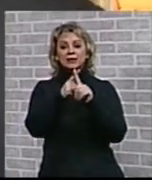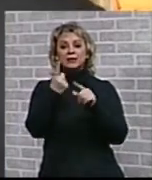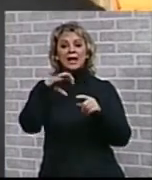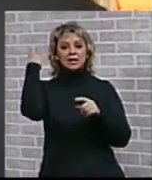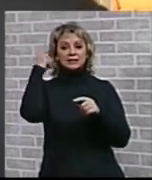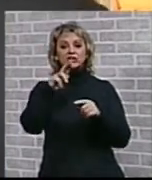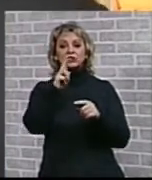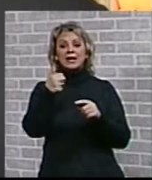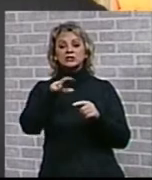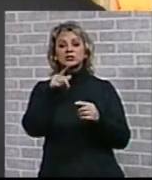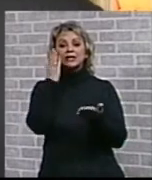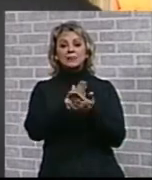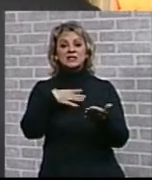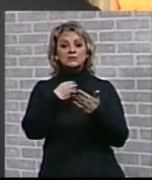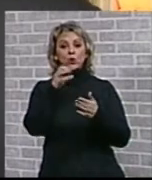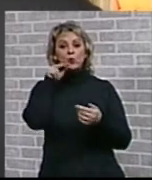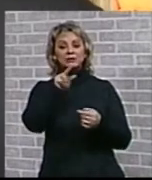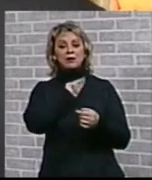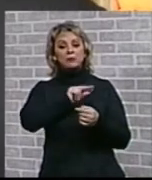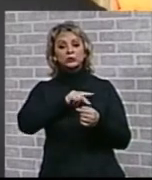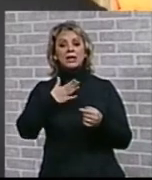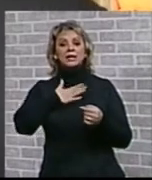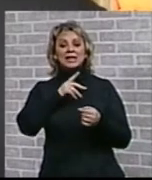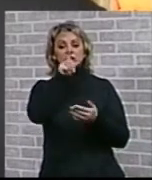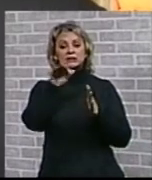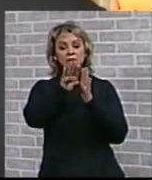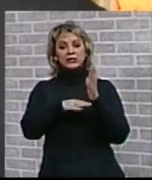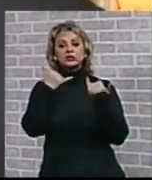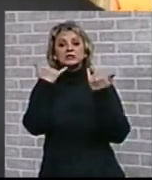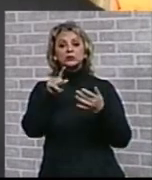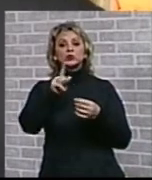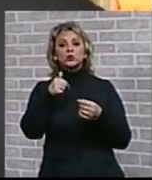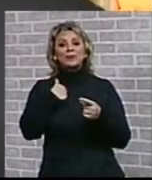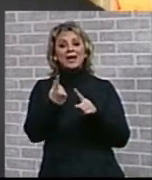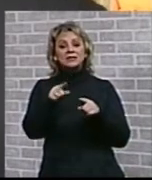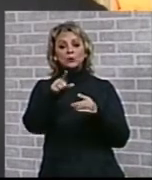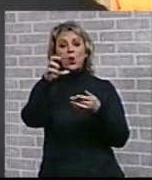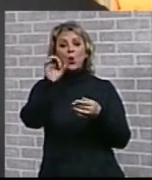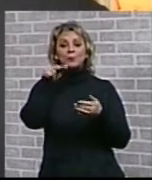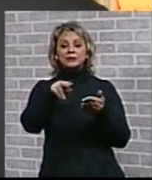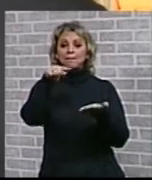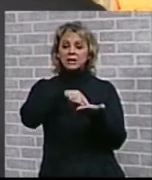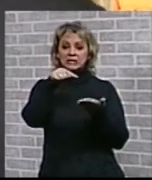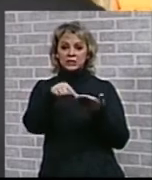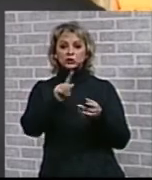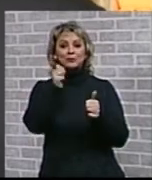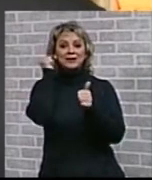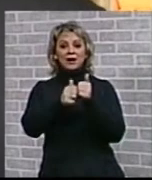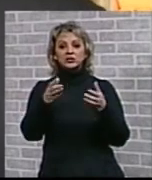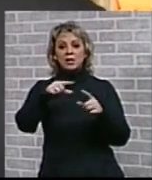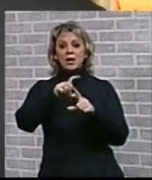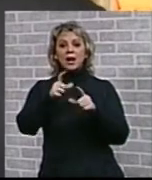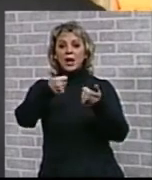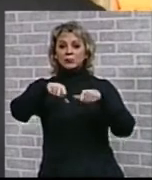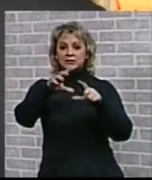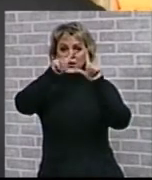казачий кадетский, он имеет свой опыт работы. Вот наша задача сегодня, чтобы мы этим опытом поделились, и чтобы каждое образовательное